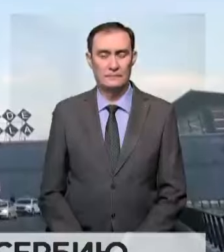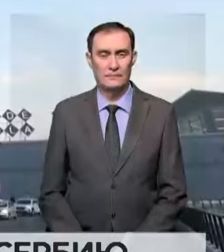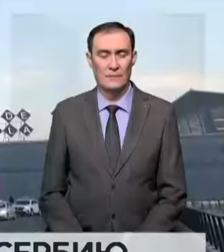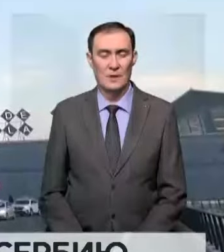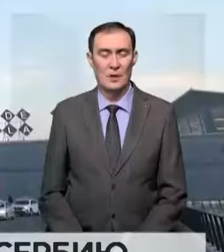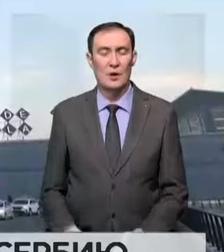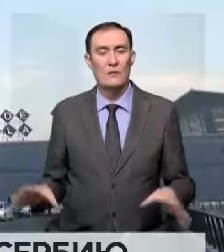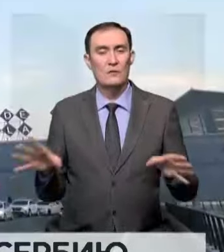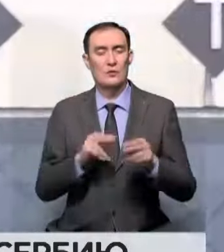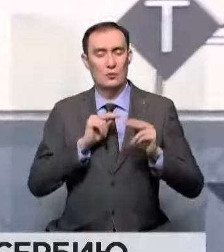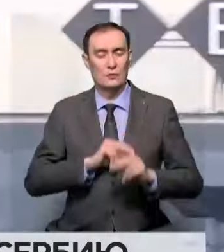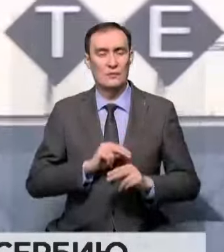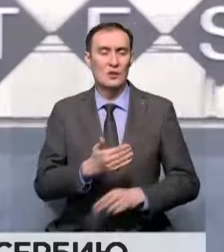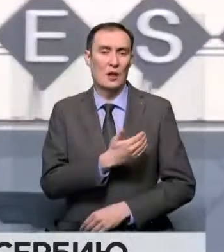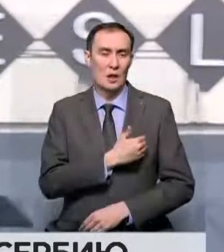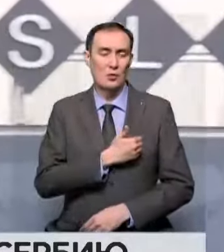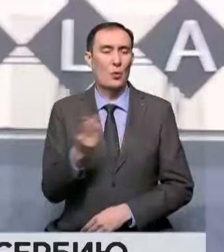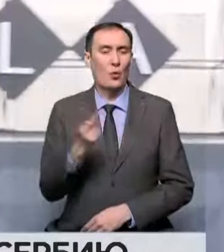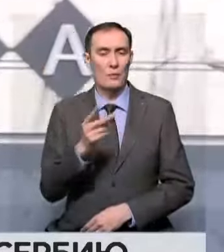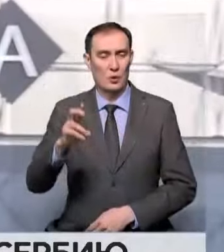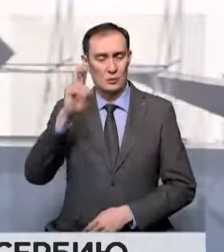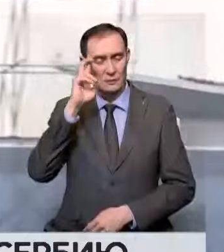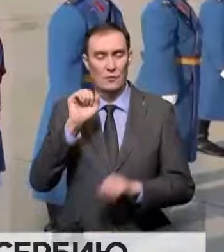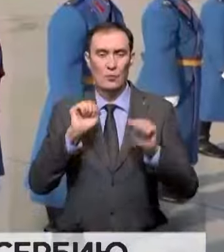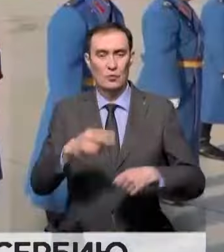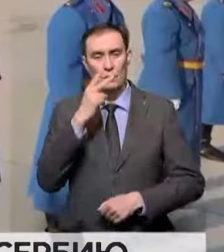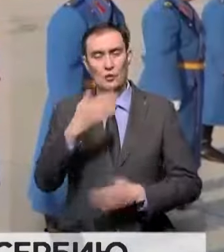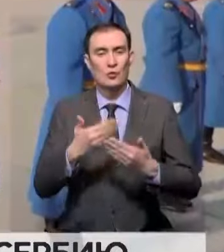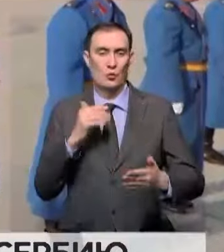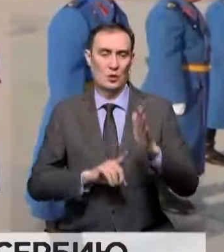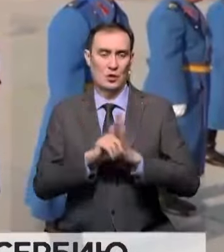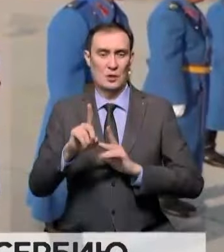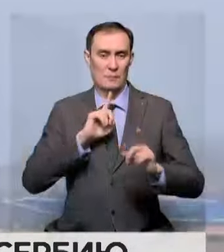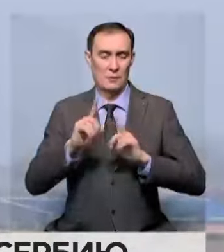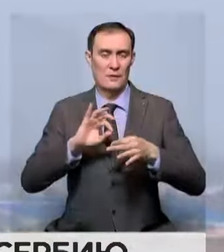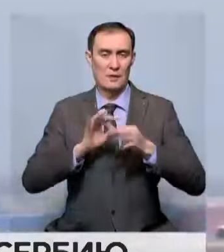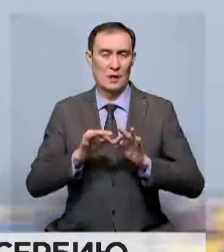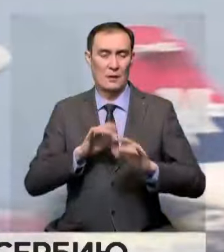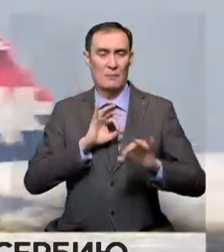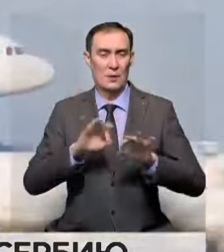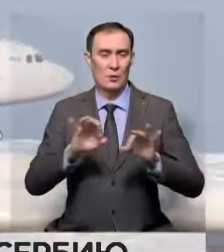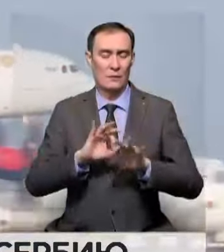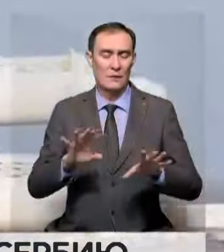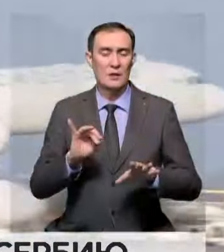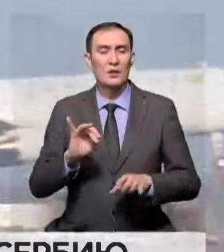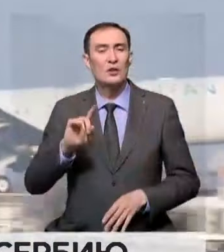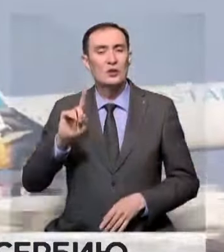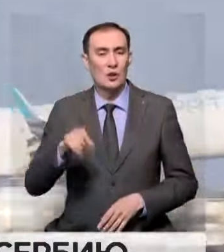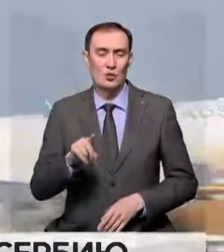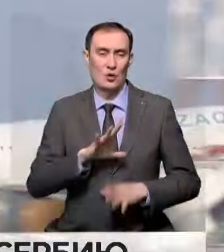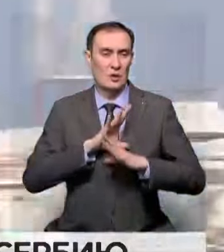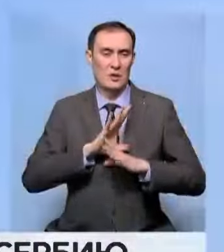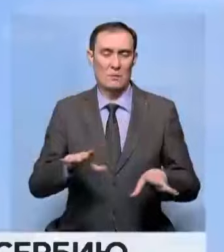В более тесном сотрудничестве заинтересованы обе стороны. Это можно увидеть до начала переговора. В детали протокола разъясняет порой даже то, что не